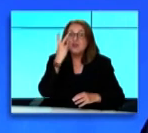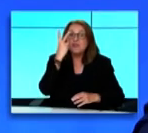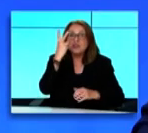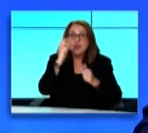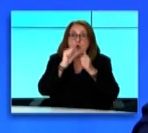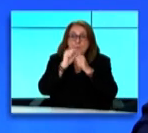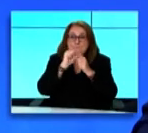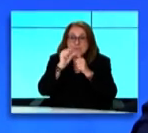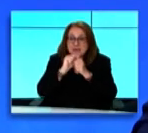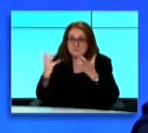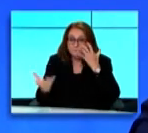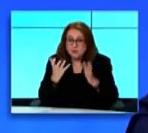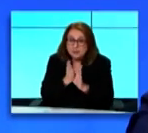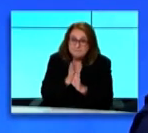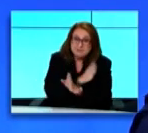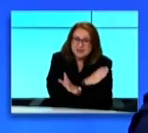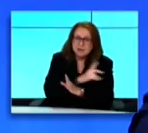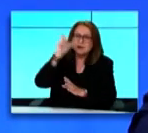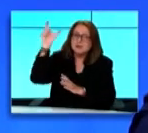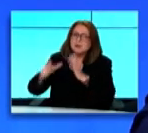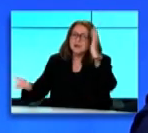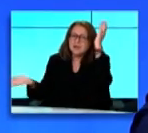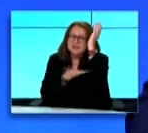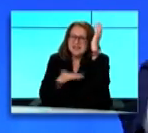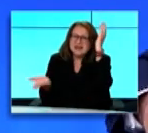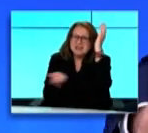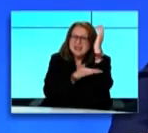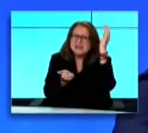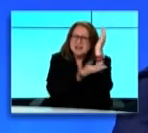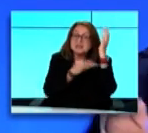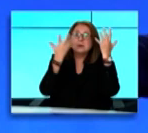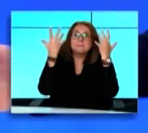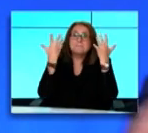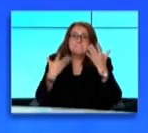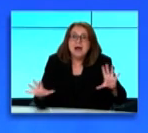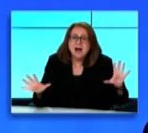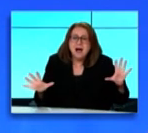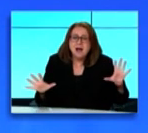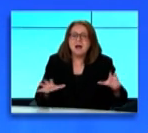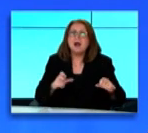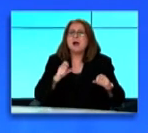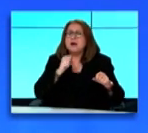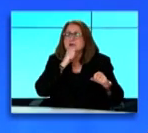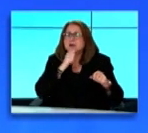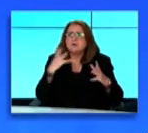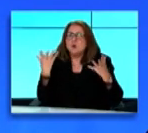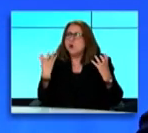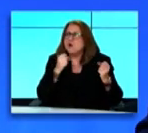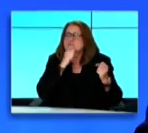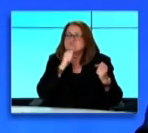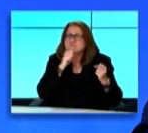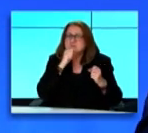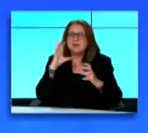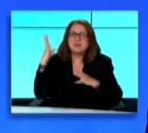το ξέρετε αυτό. Γιατί? Διότι είχαμε το πρόβλημα της μύδειας και είχαμε πάρα πολλά πεσμένα δέντρα, τα οποία